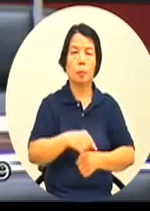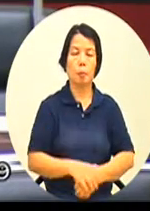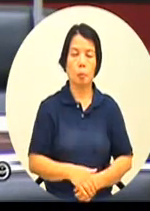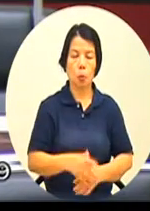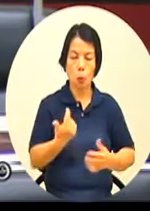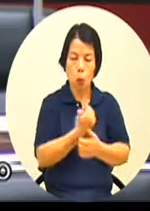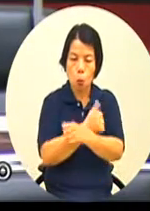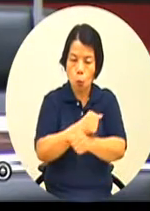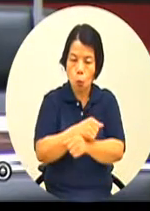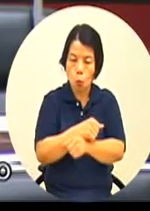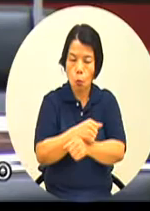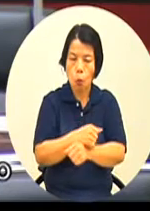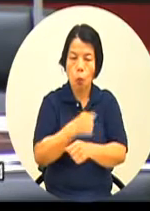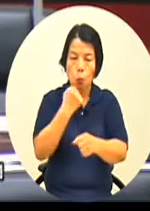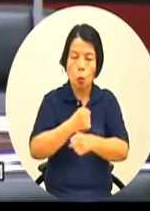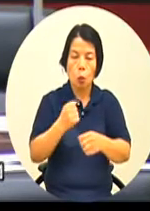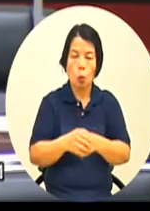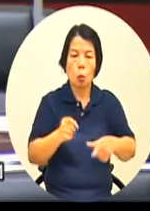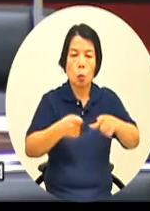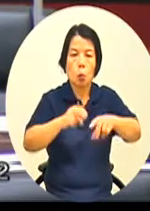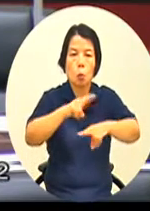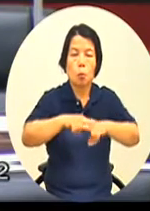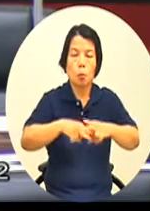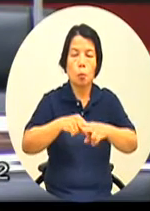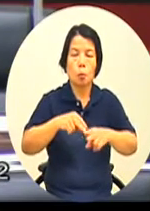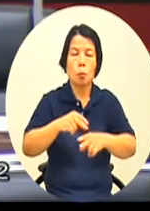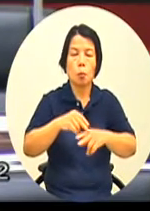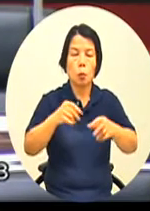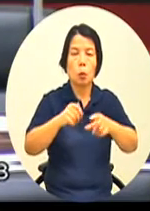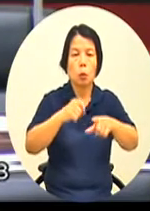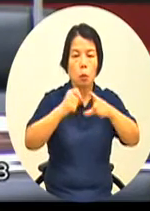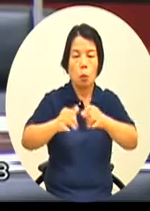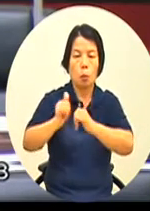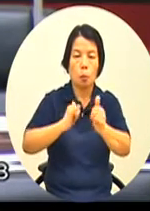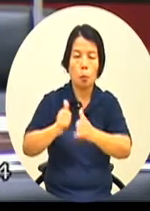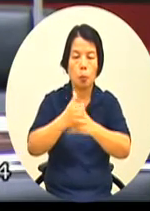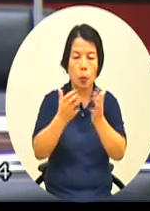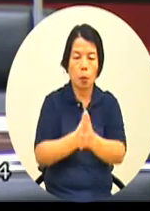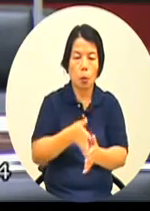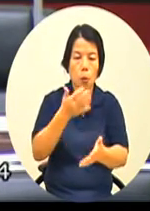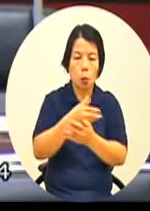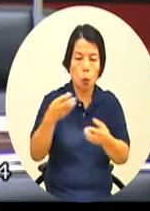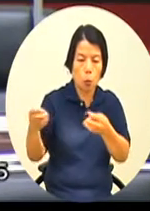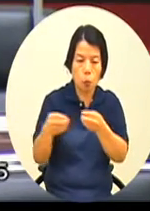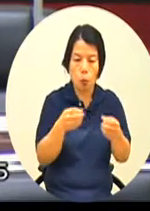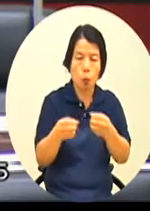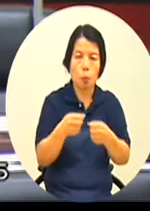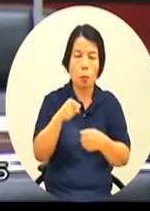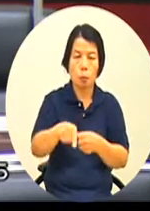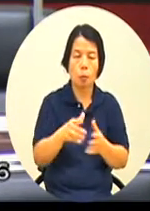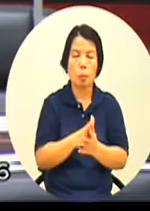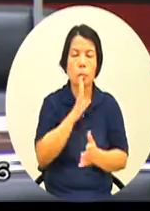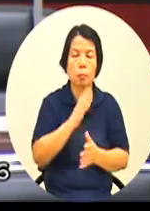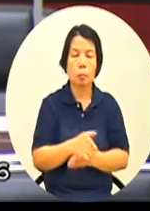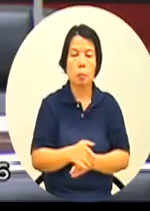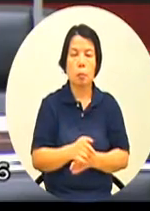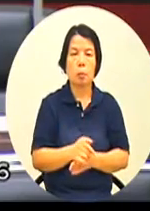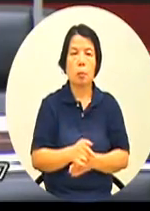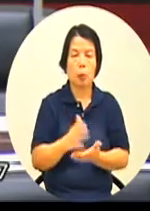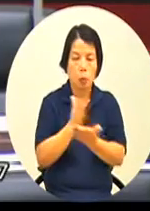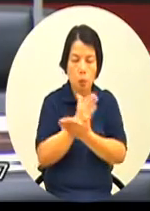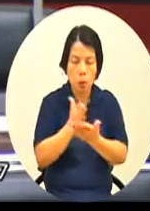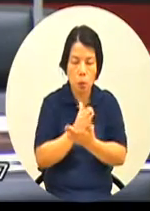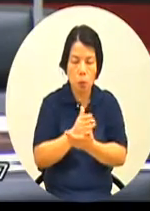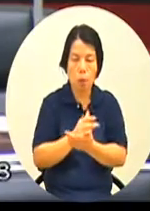验的，就是用公民论坛的方式。那公民论坛呢，是审议式民主的程序主义，就是它